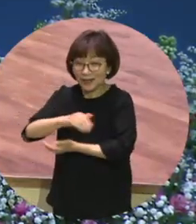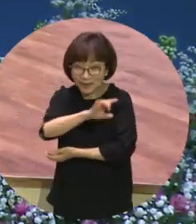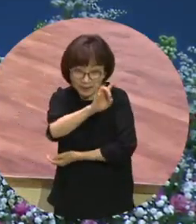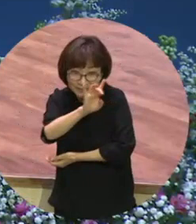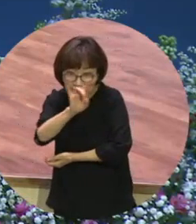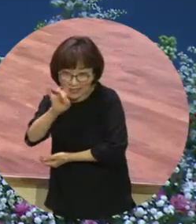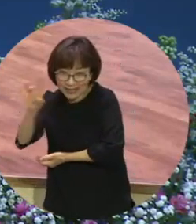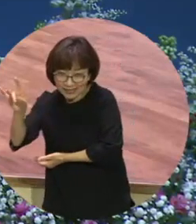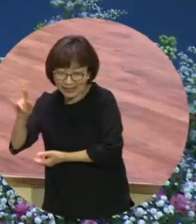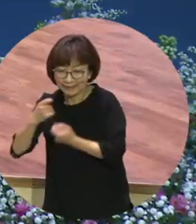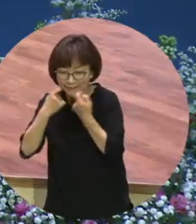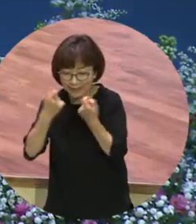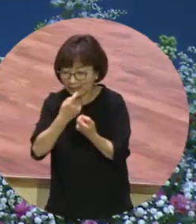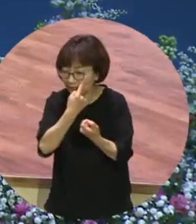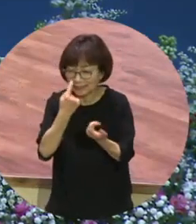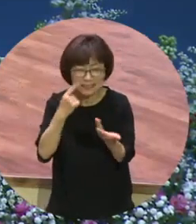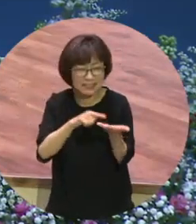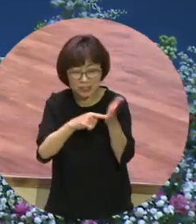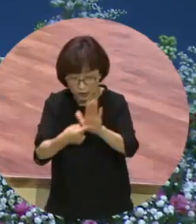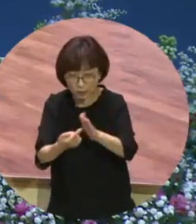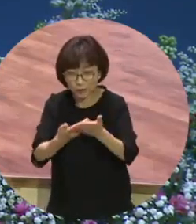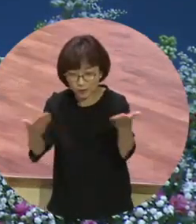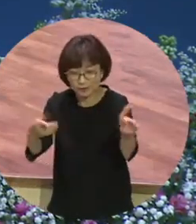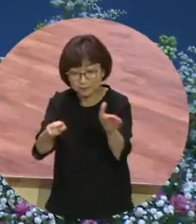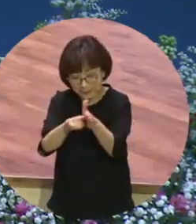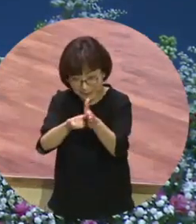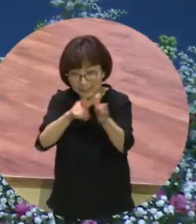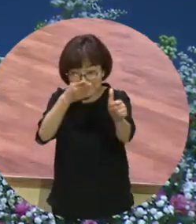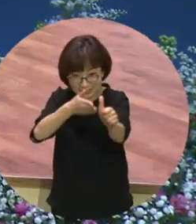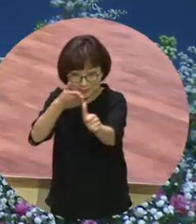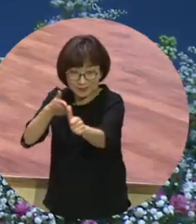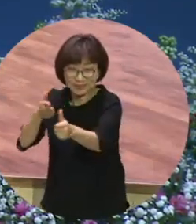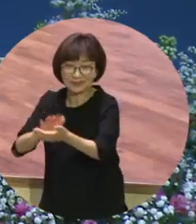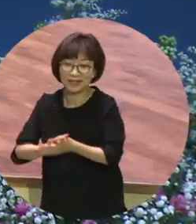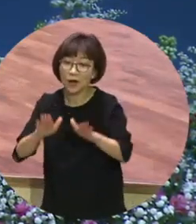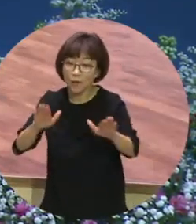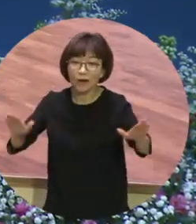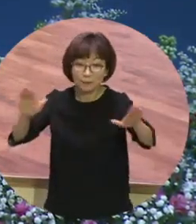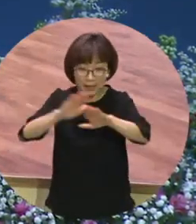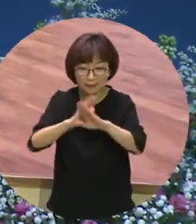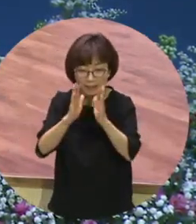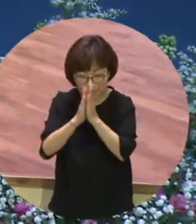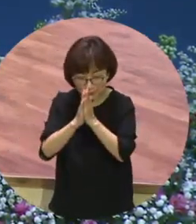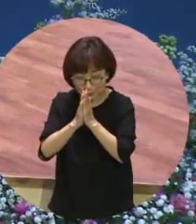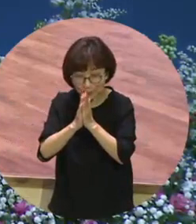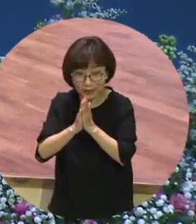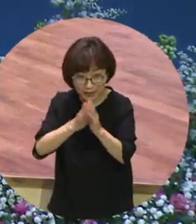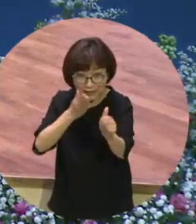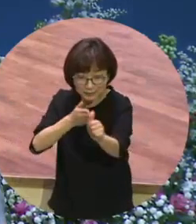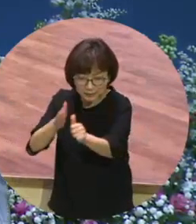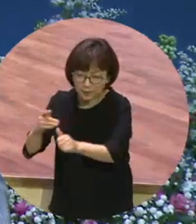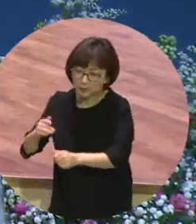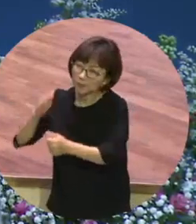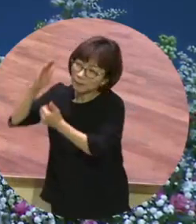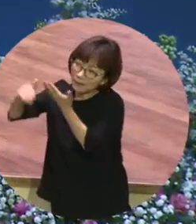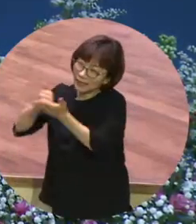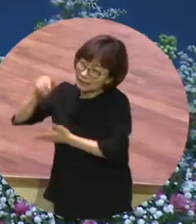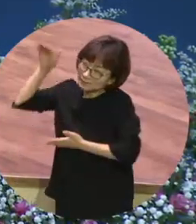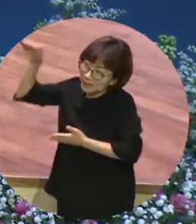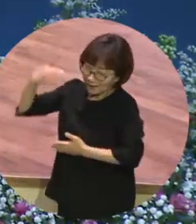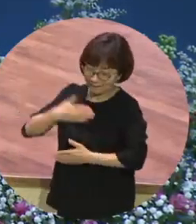허락할 줄 믿으시기 바랍니다. 오늘 이 밤에 여러분이 기도하세요. 하나님, 내가 마음을